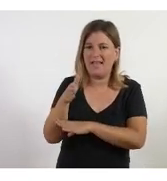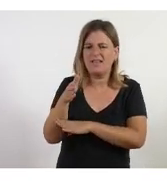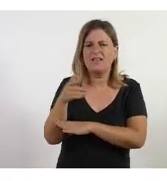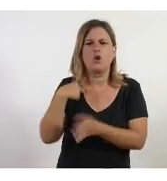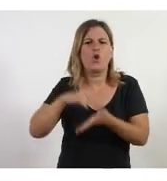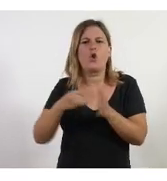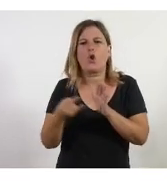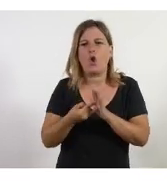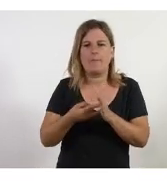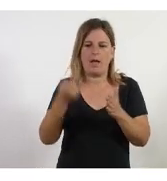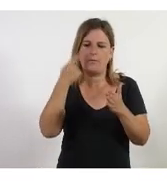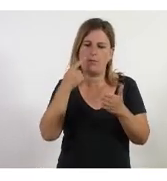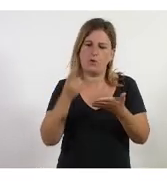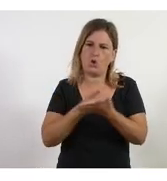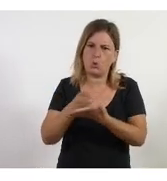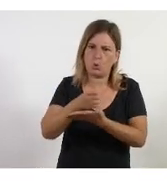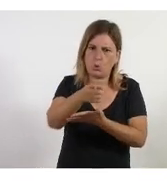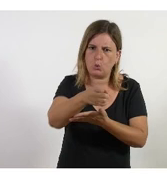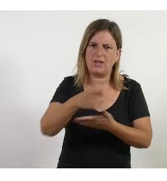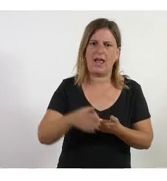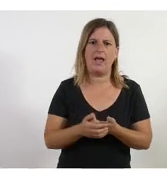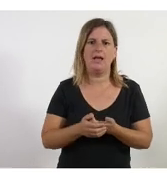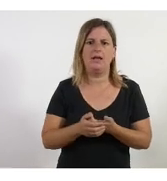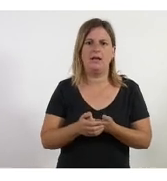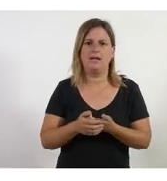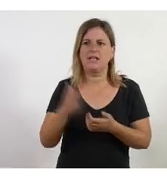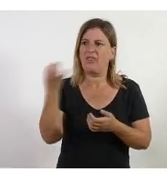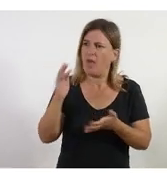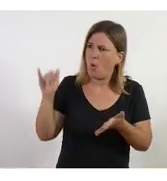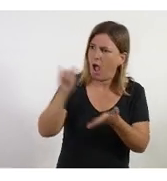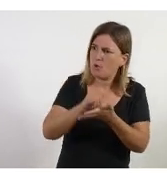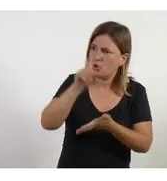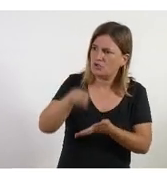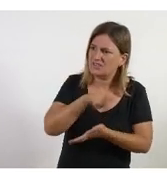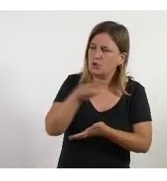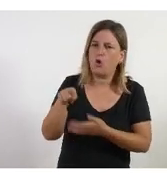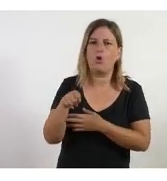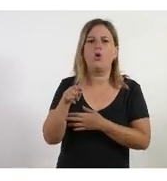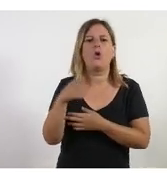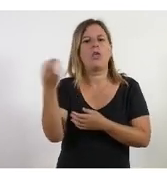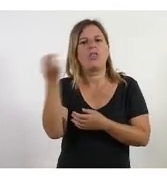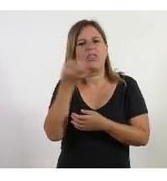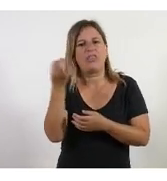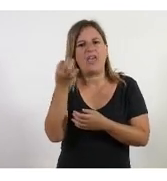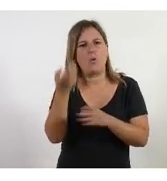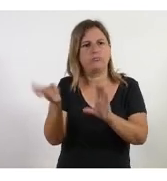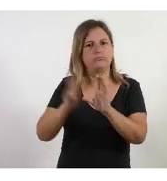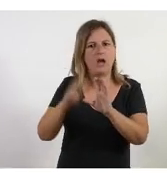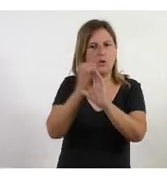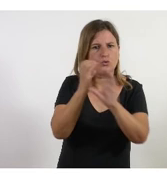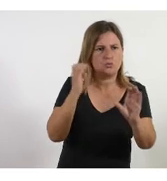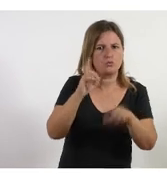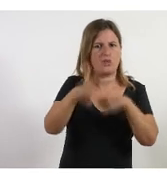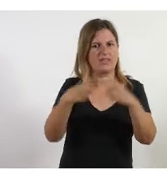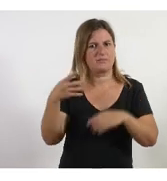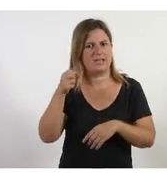Doncs mires, no?, quina ruta faràs, com hi has d'anar, si has d'anar amb avió, si després has d'anar, has d'agafar no sé quin autobús, que després agafaràs